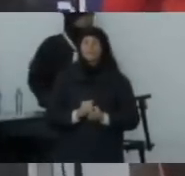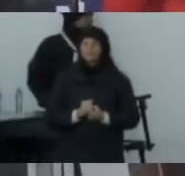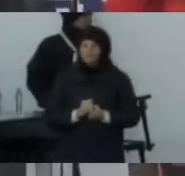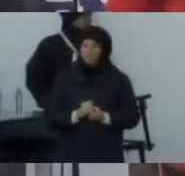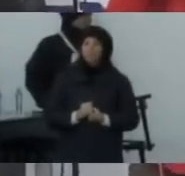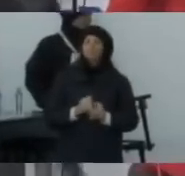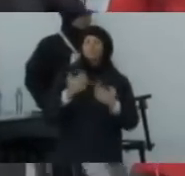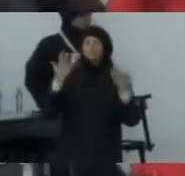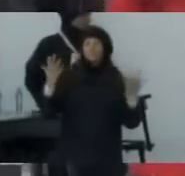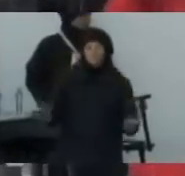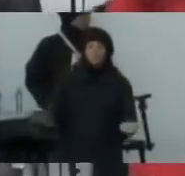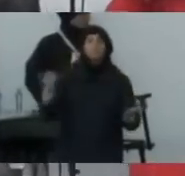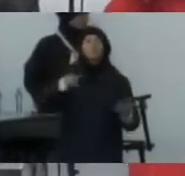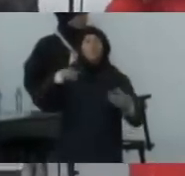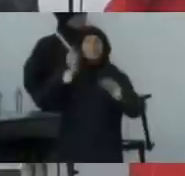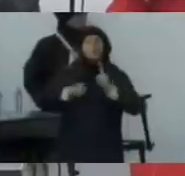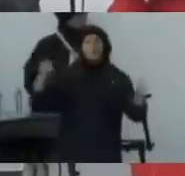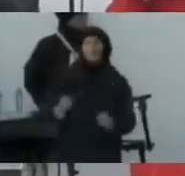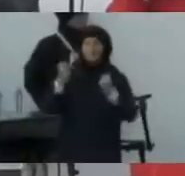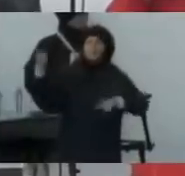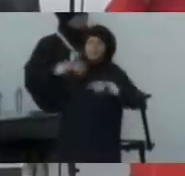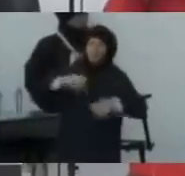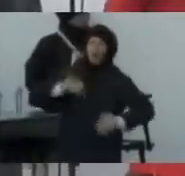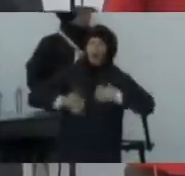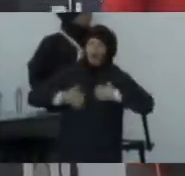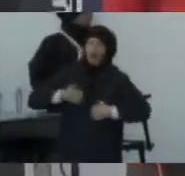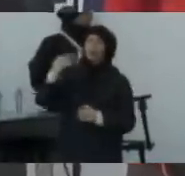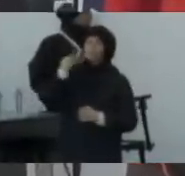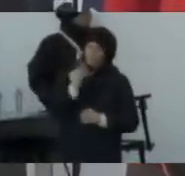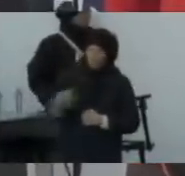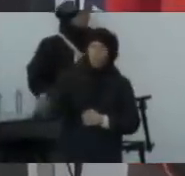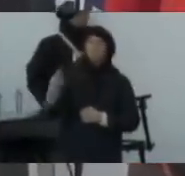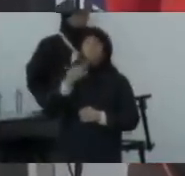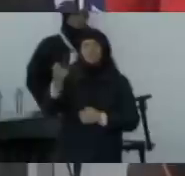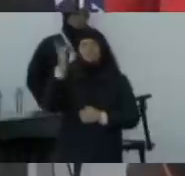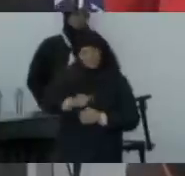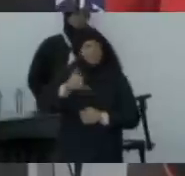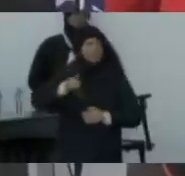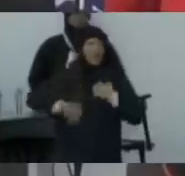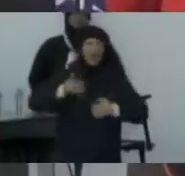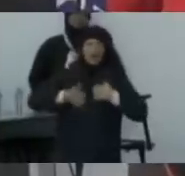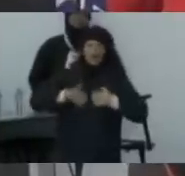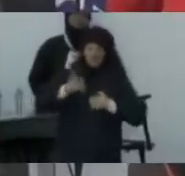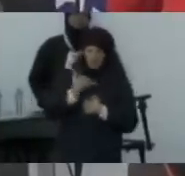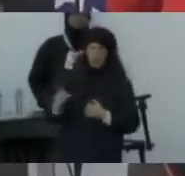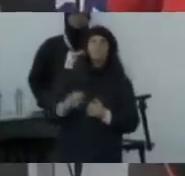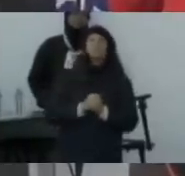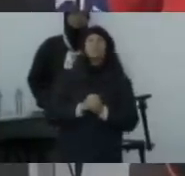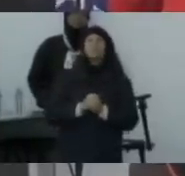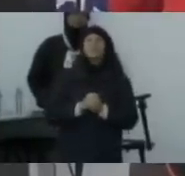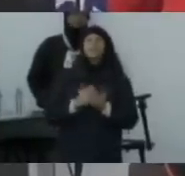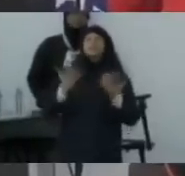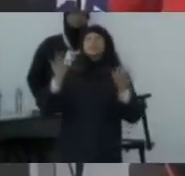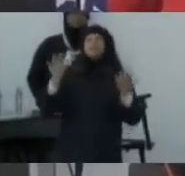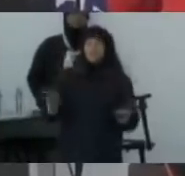E allora siamo populisti anche arrabbiati, bene, sì, siamo anche arrabbiati. E allora, 20 anni